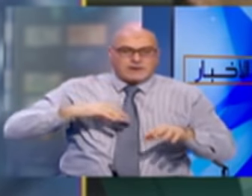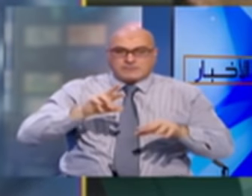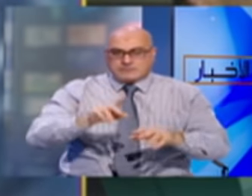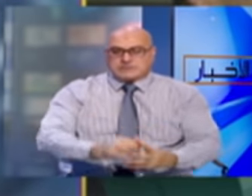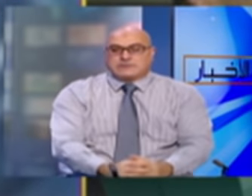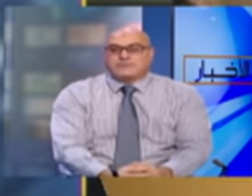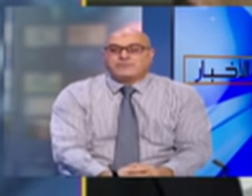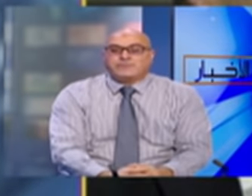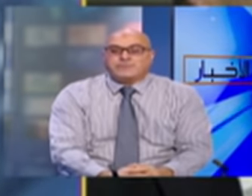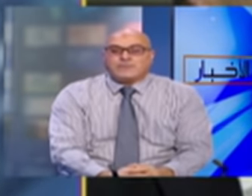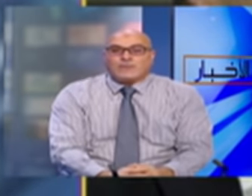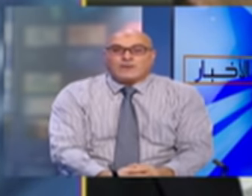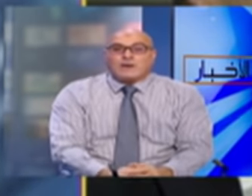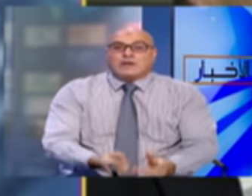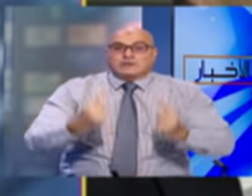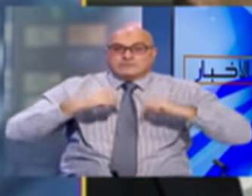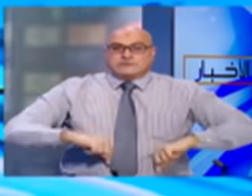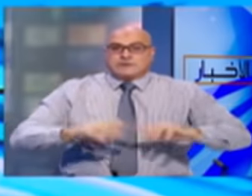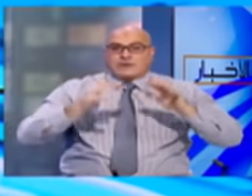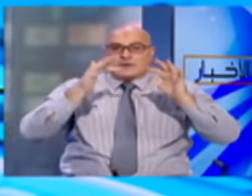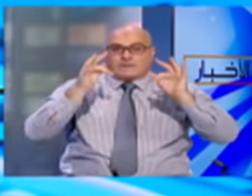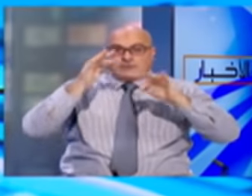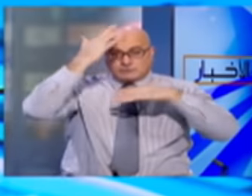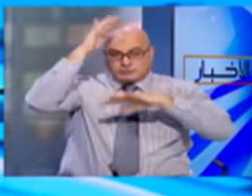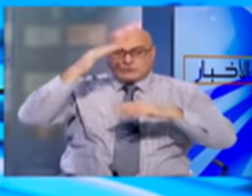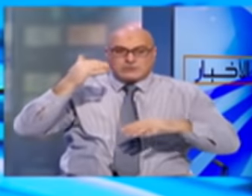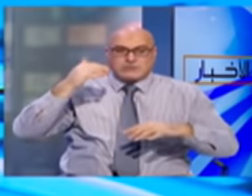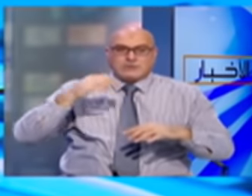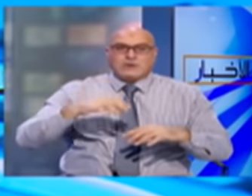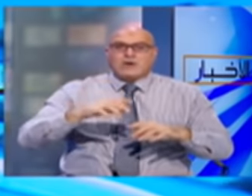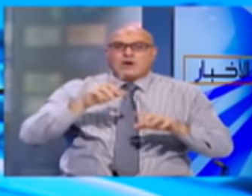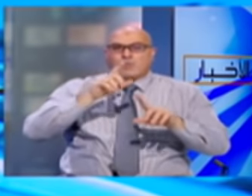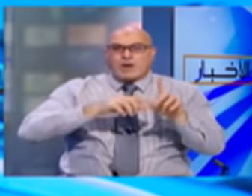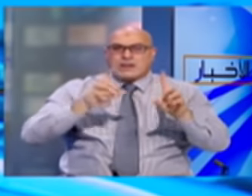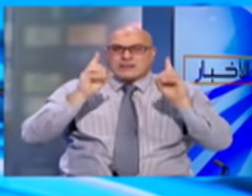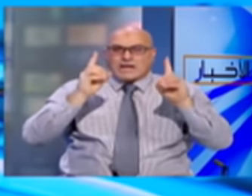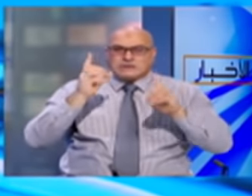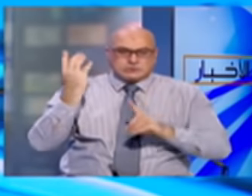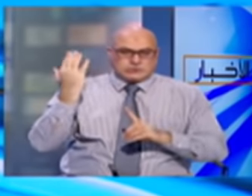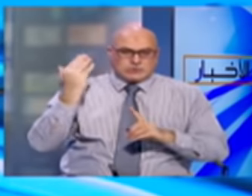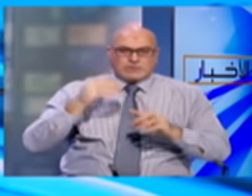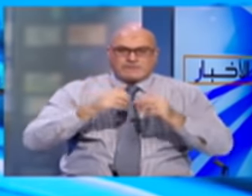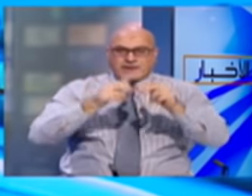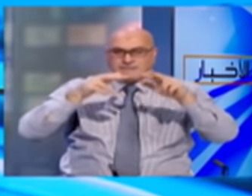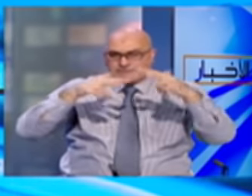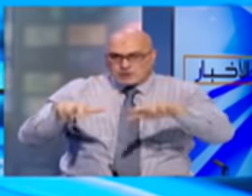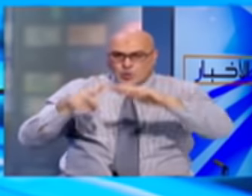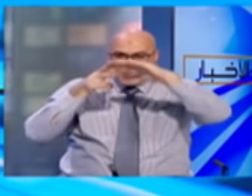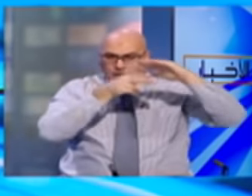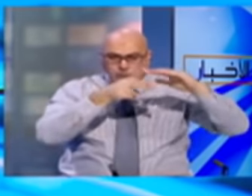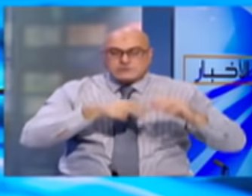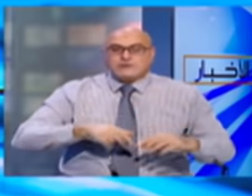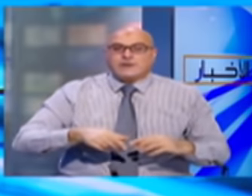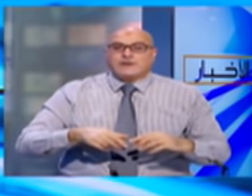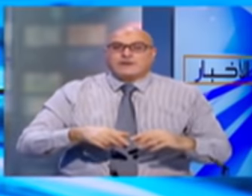المشترك. وكان وزير شؤون الخارجية قد ترأس مطلع ديسمبر الماضي عبر تقنية التحاضر المرئي عن